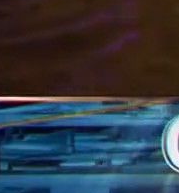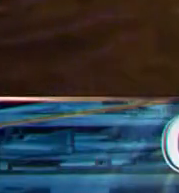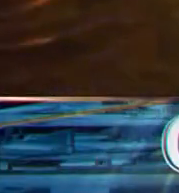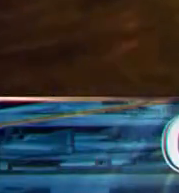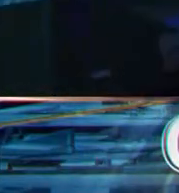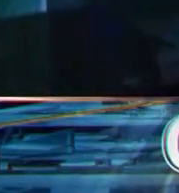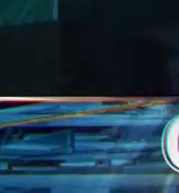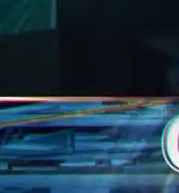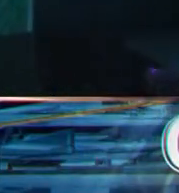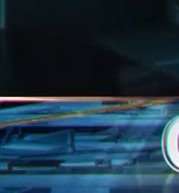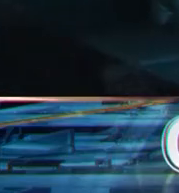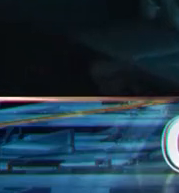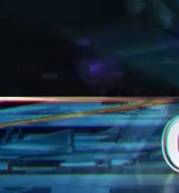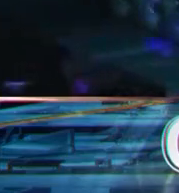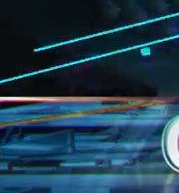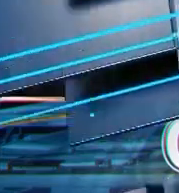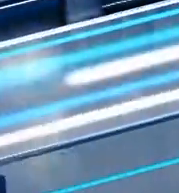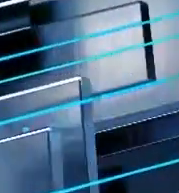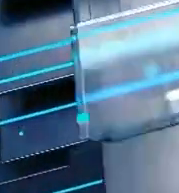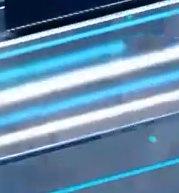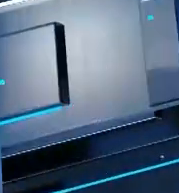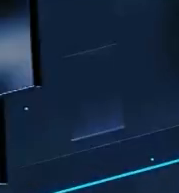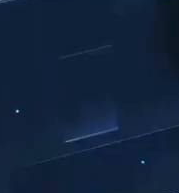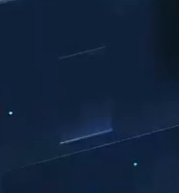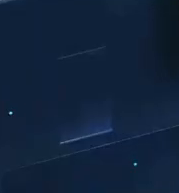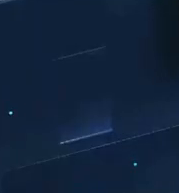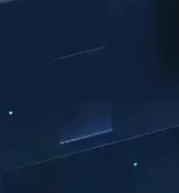карантинные меры, а народ поет.